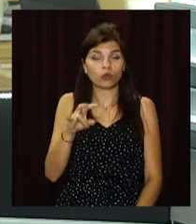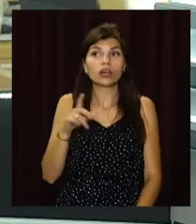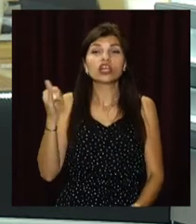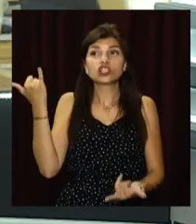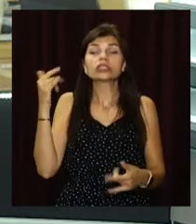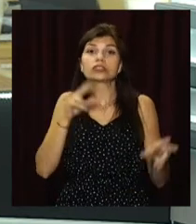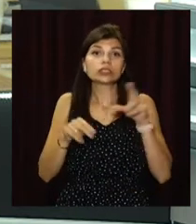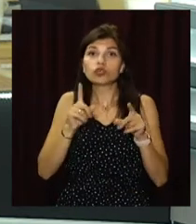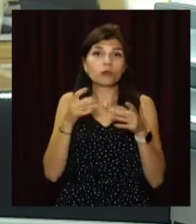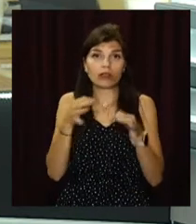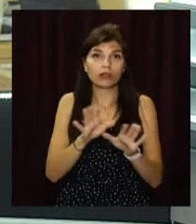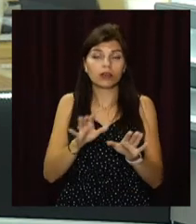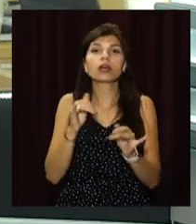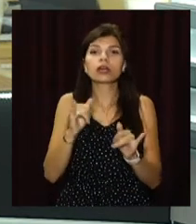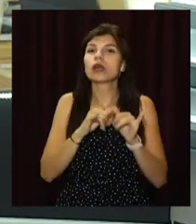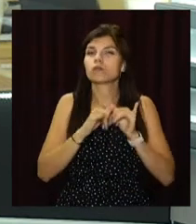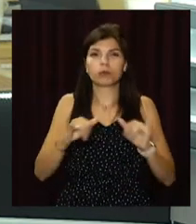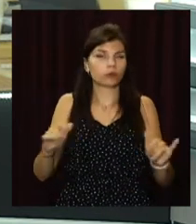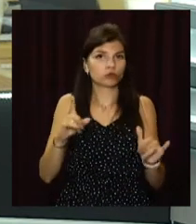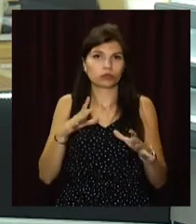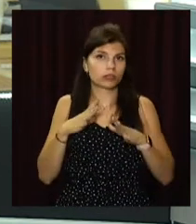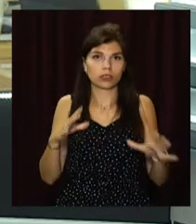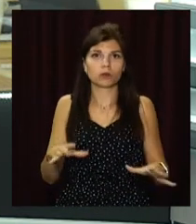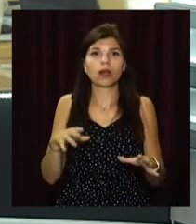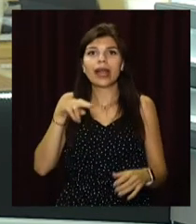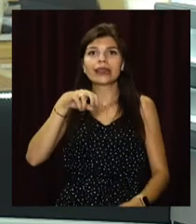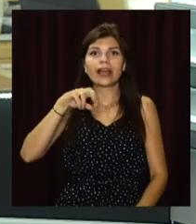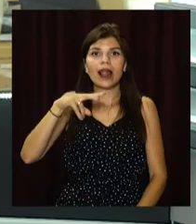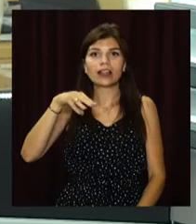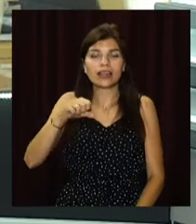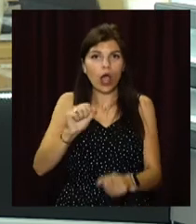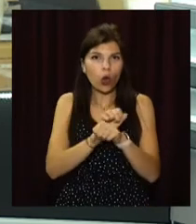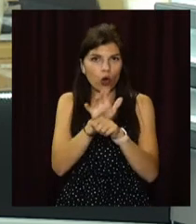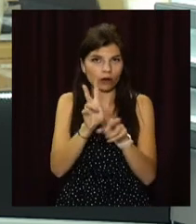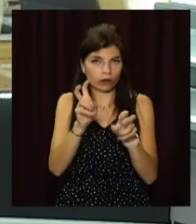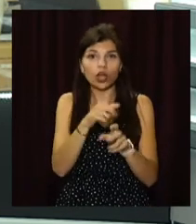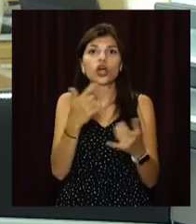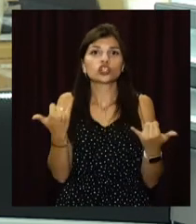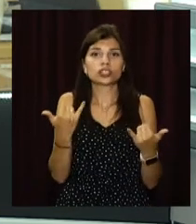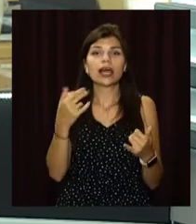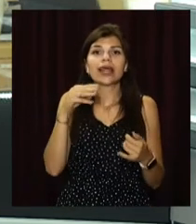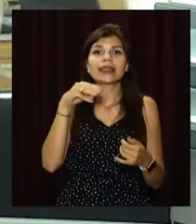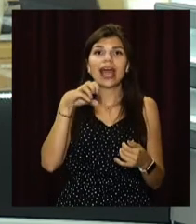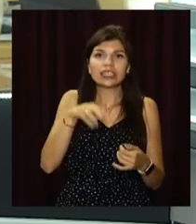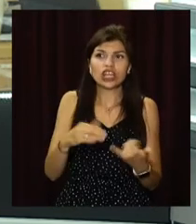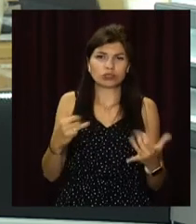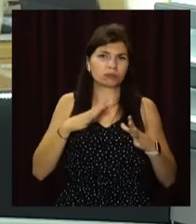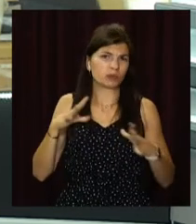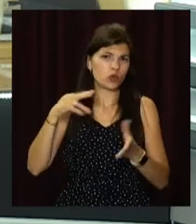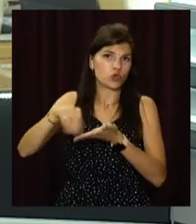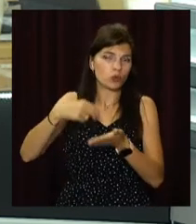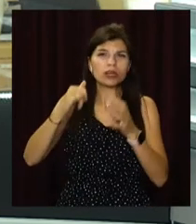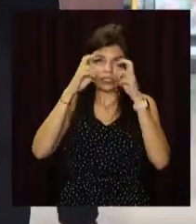уникнути, а ще не допустити широкого розповсюдження в країні штаму Дельта. Тому вже зараз купують ПЦР-тести та активно досліджують